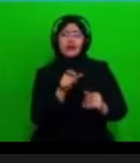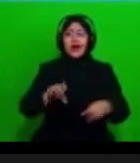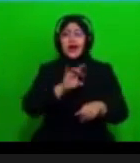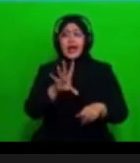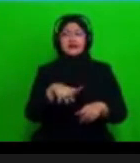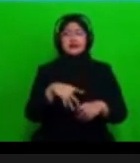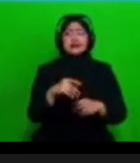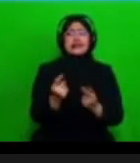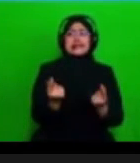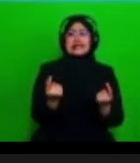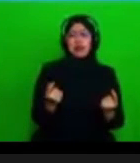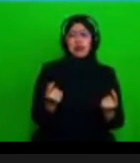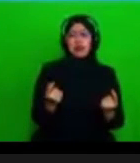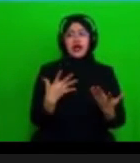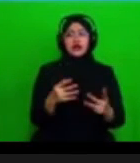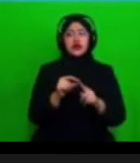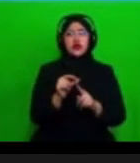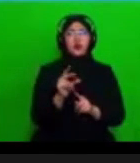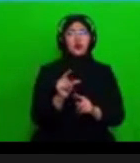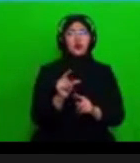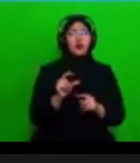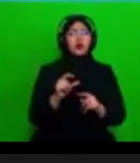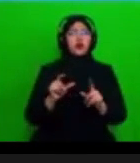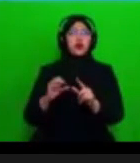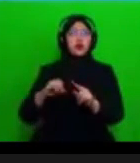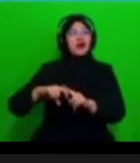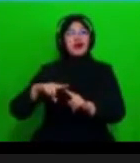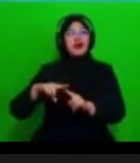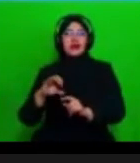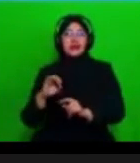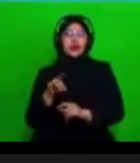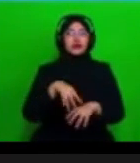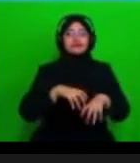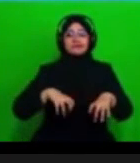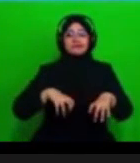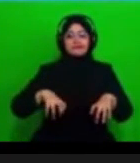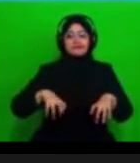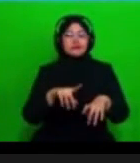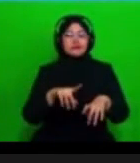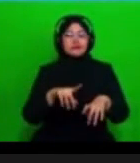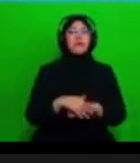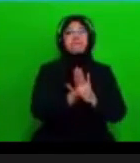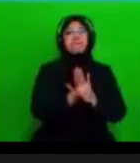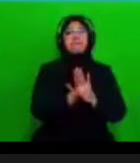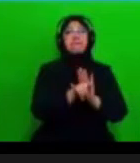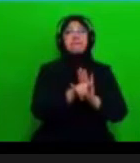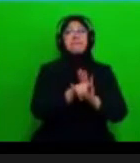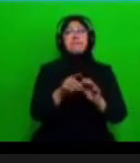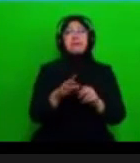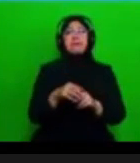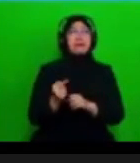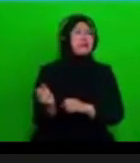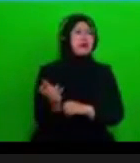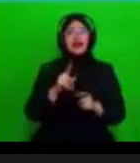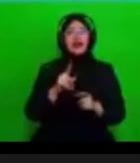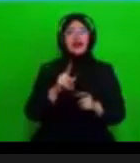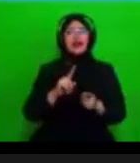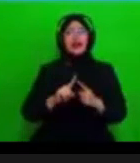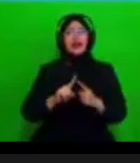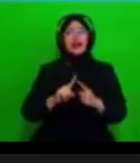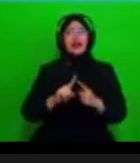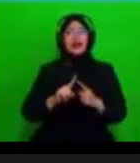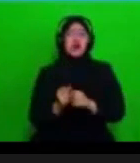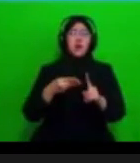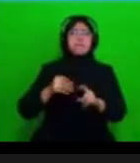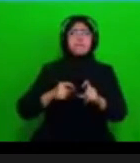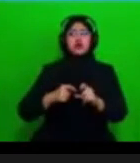daerah Cirebon, yang mana dekat dengan produsen-produsen peralatan, misalnya seperti itu. Sehingga kalau kita bantu X rupiah